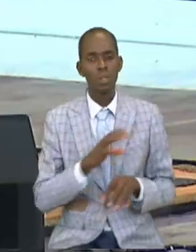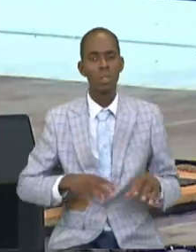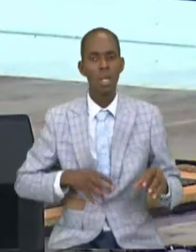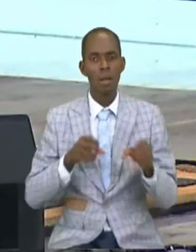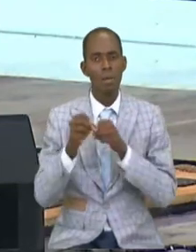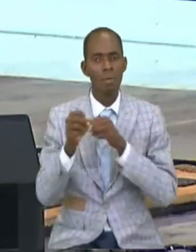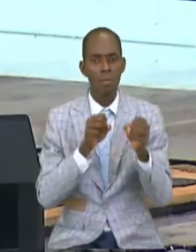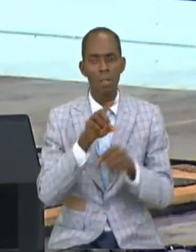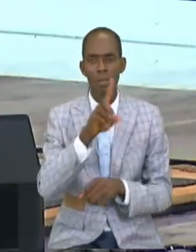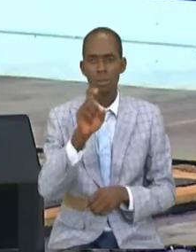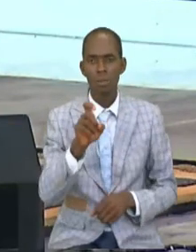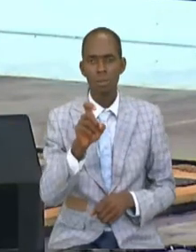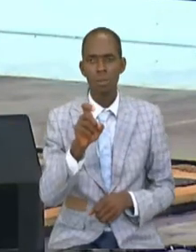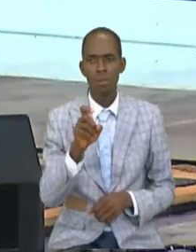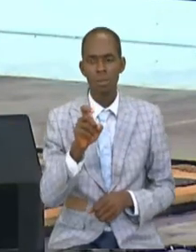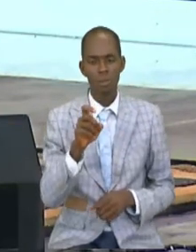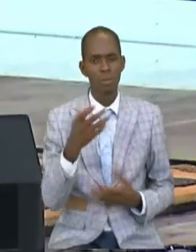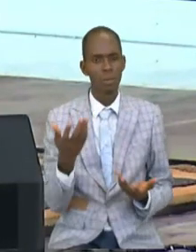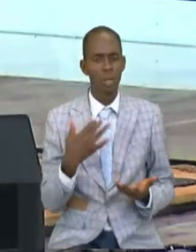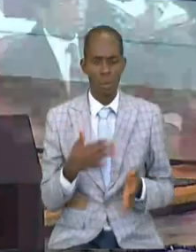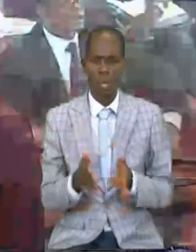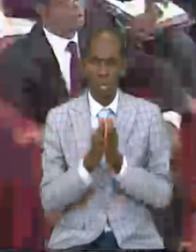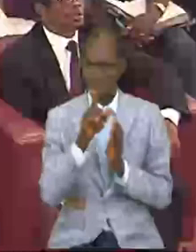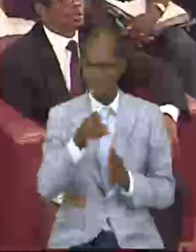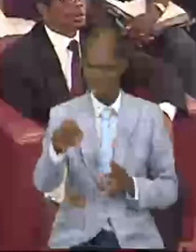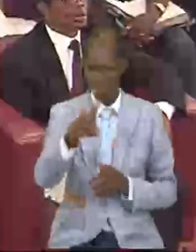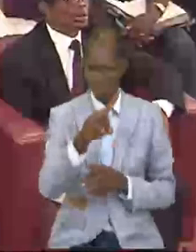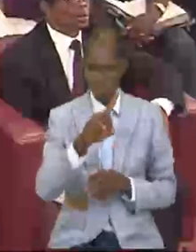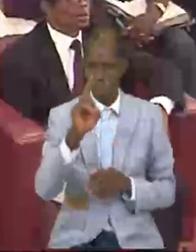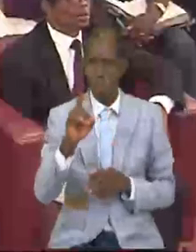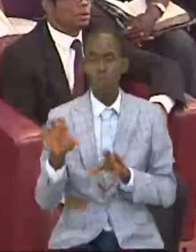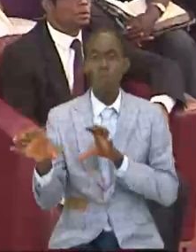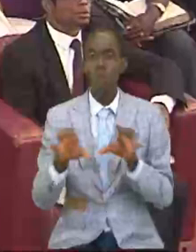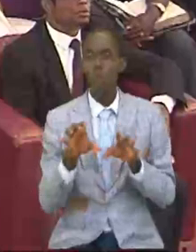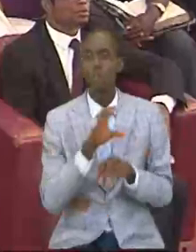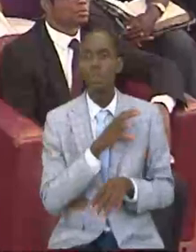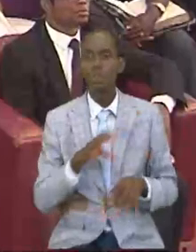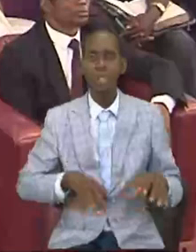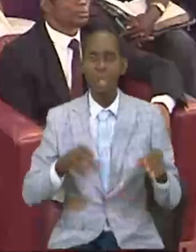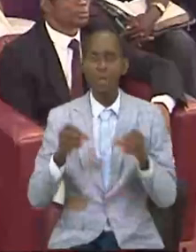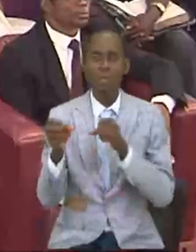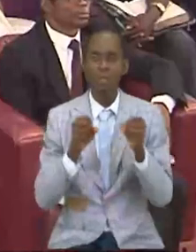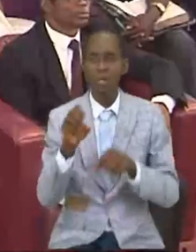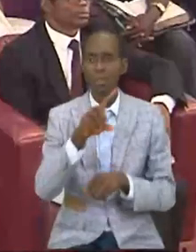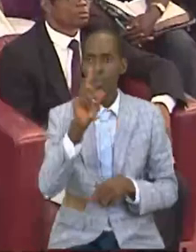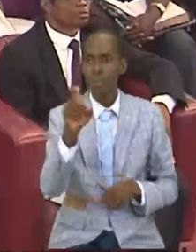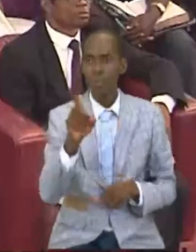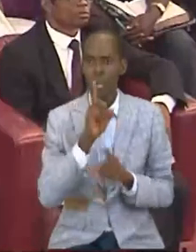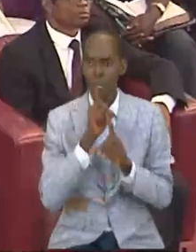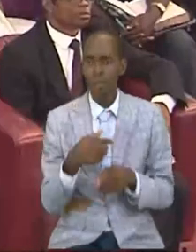ce bagarre? Où êtes-vous? Je dis, est-ce que Christ est ce bagarre? Non!